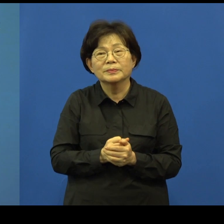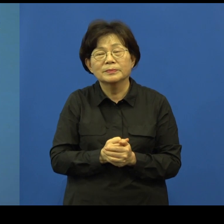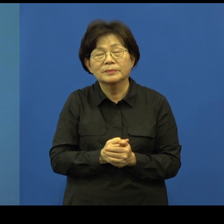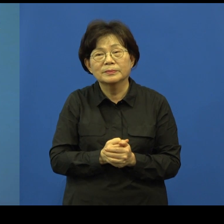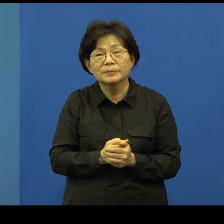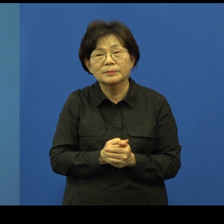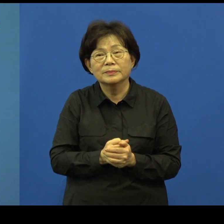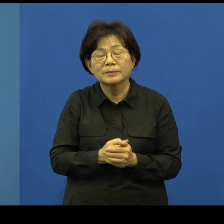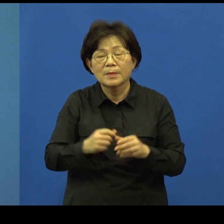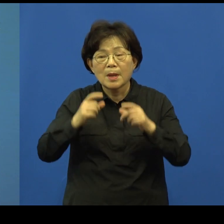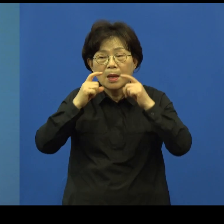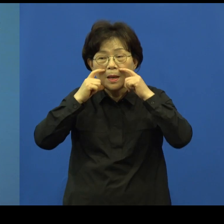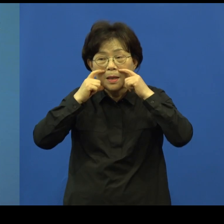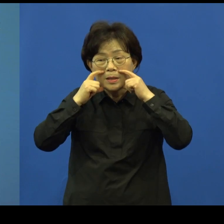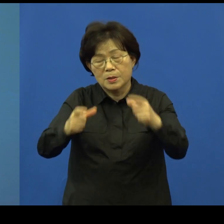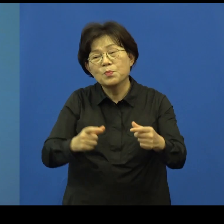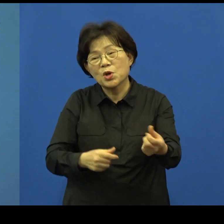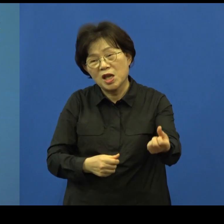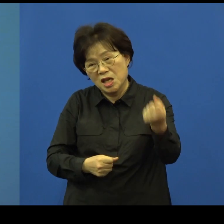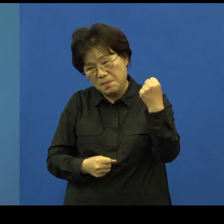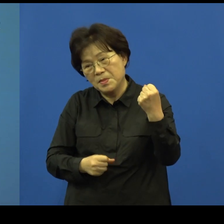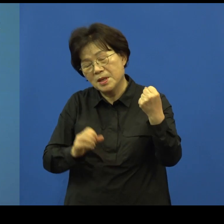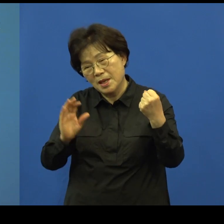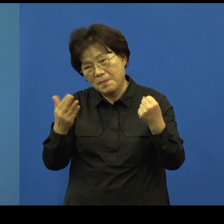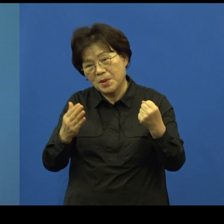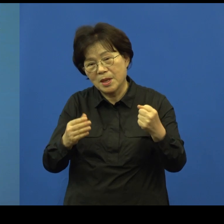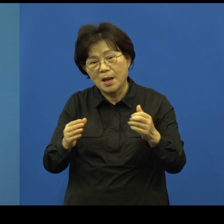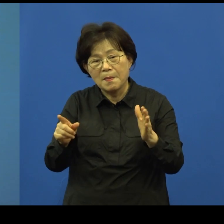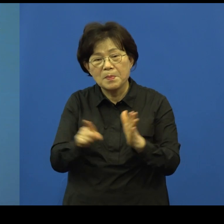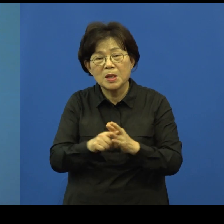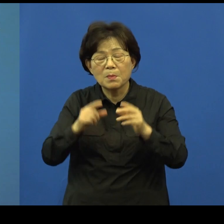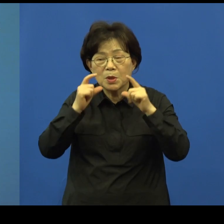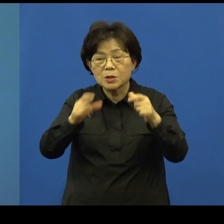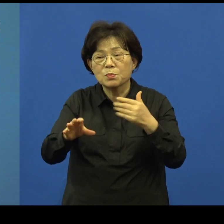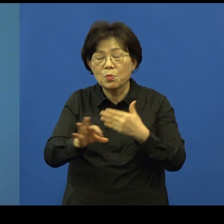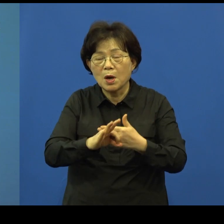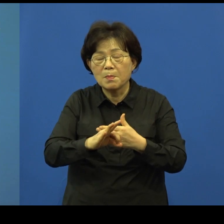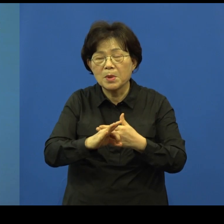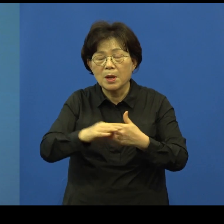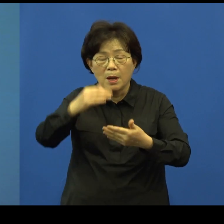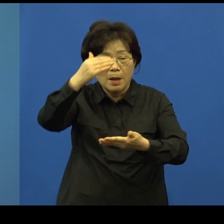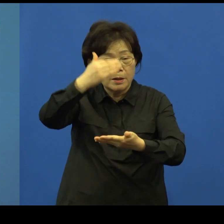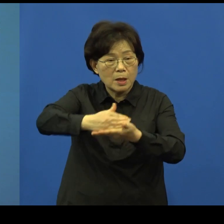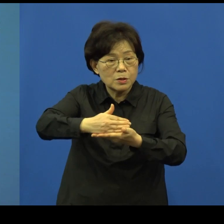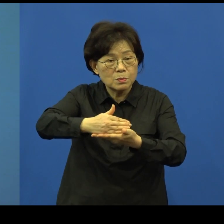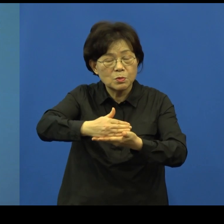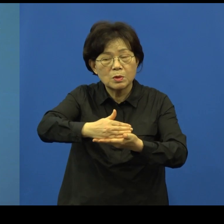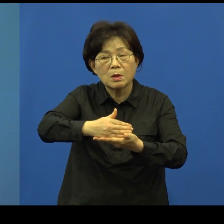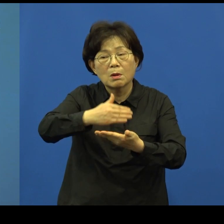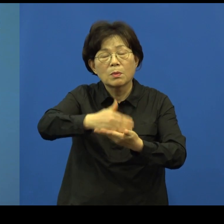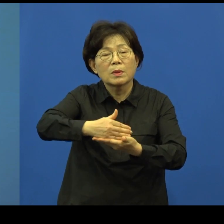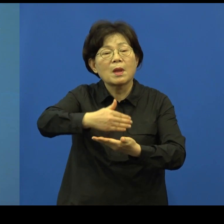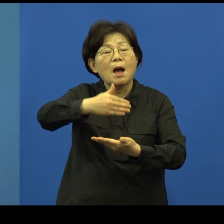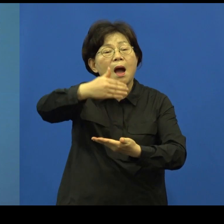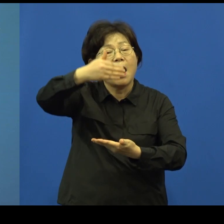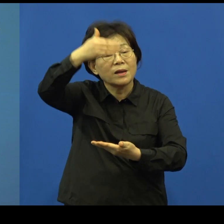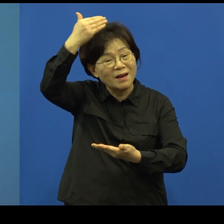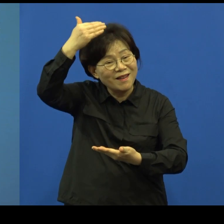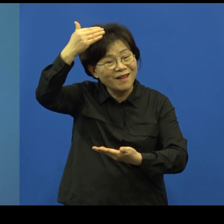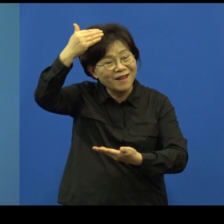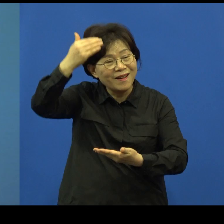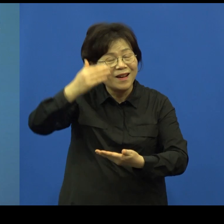여러분, 이것은 선포의 위력입니다. 믿음으로 선포하면 닫힌 문이 열리고, 그죠? 너와 내